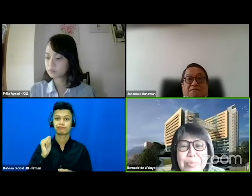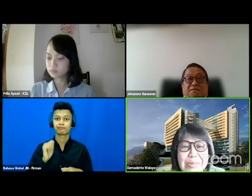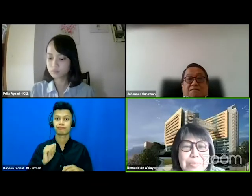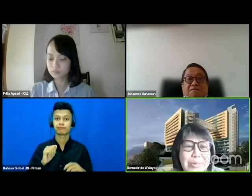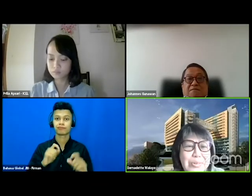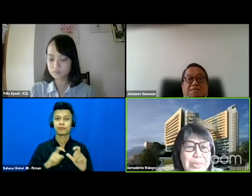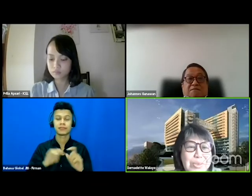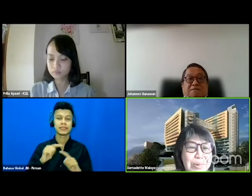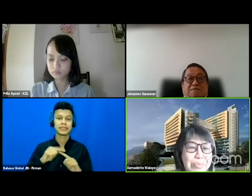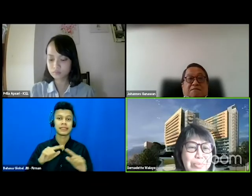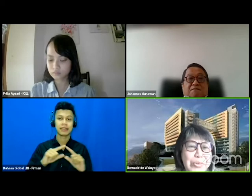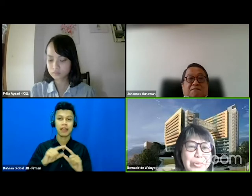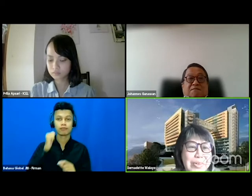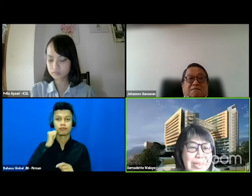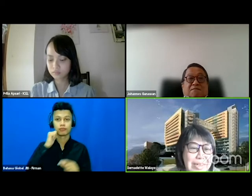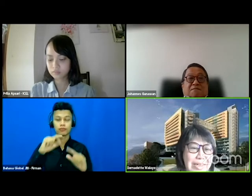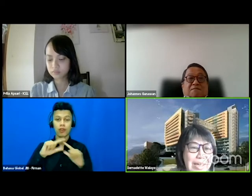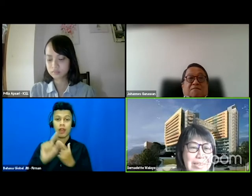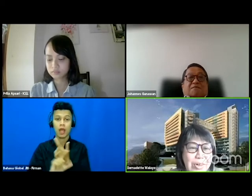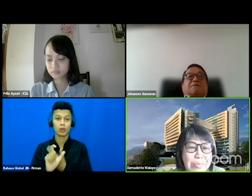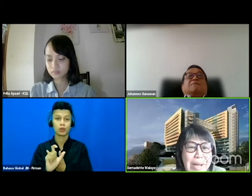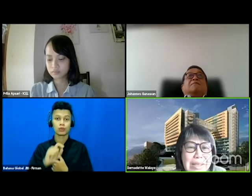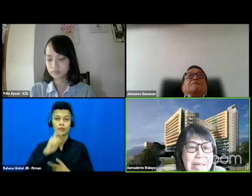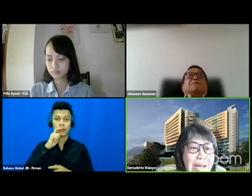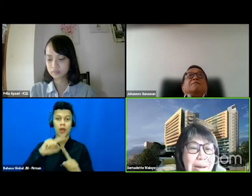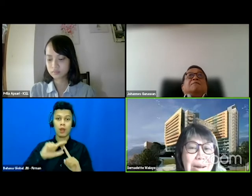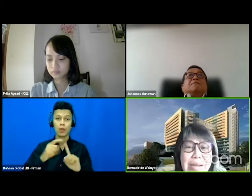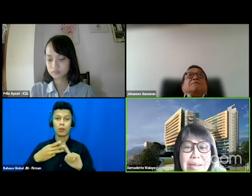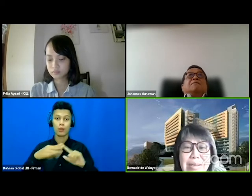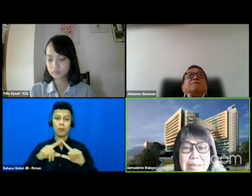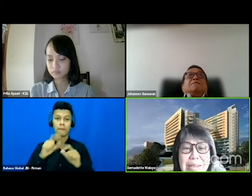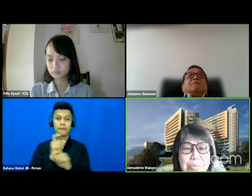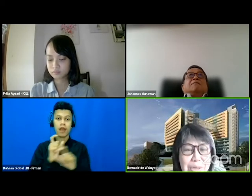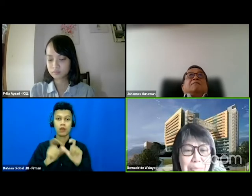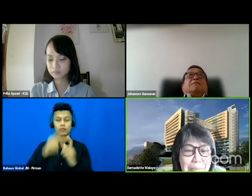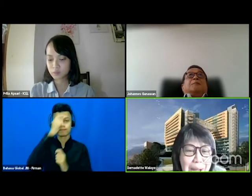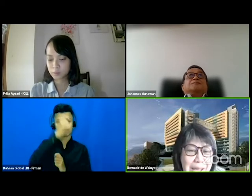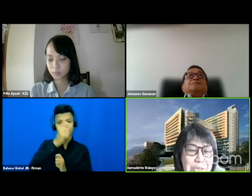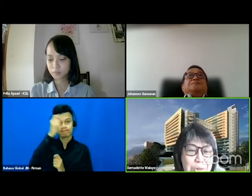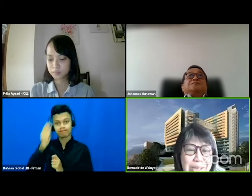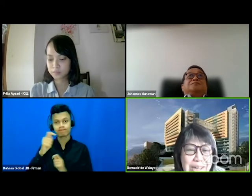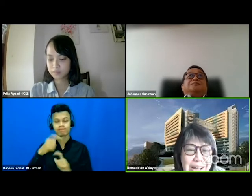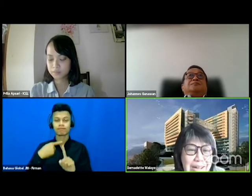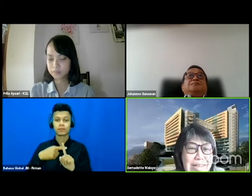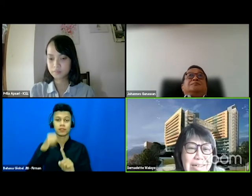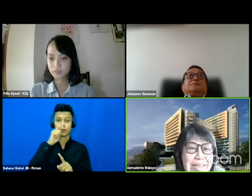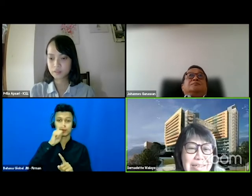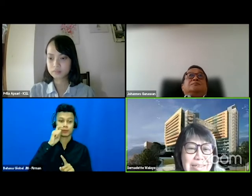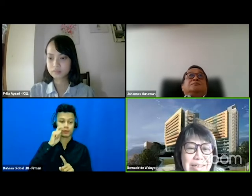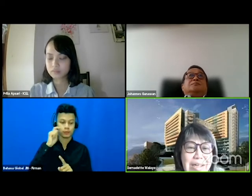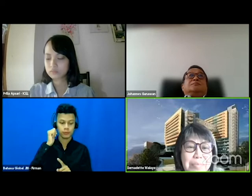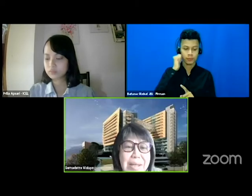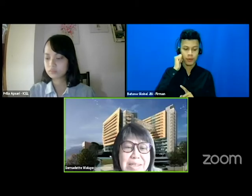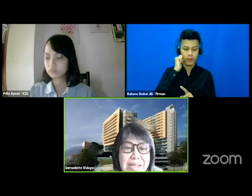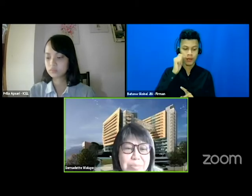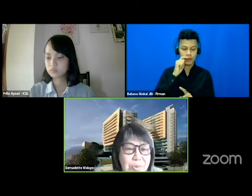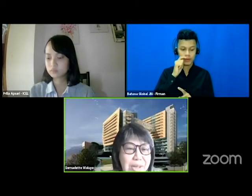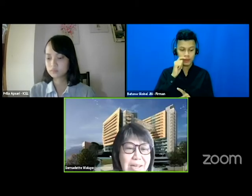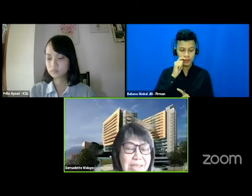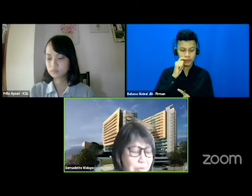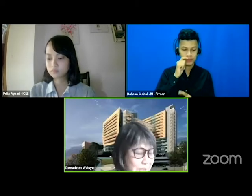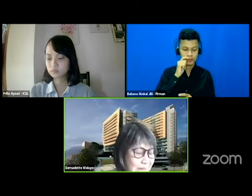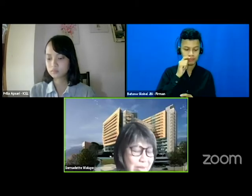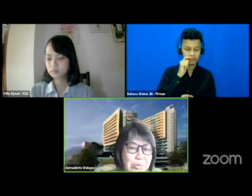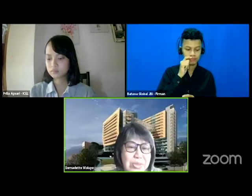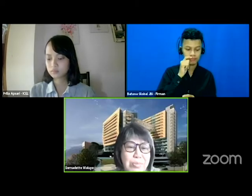putu ayu waktu bagus propio yang share mati dan ibu dan bapak yang join yang tidak dapat saya